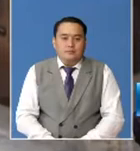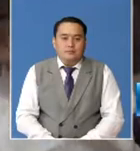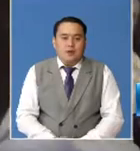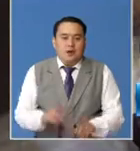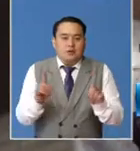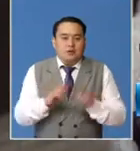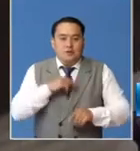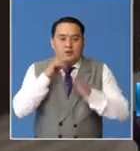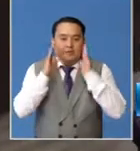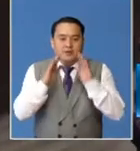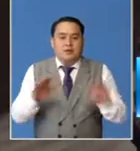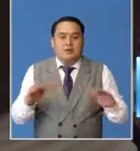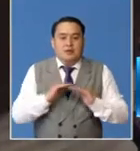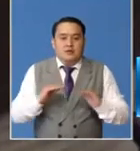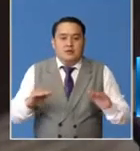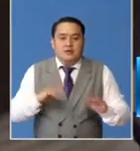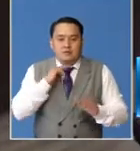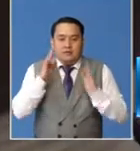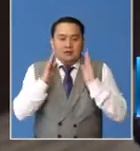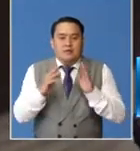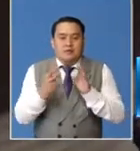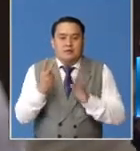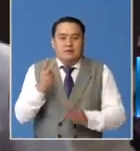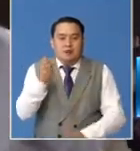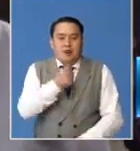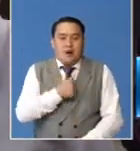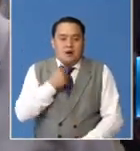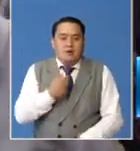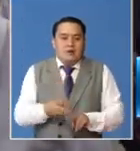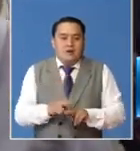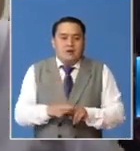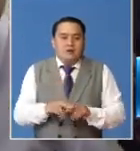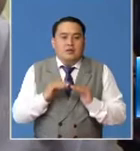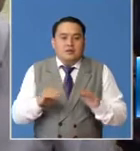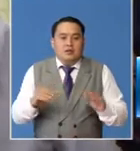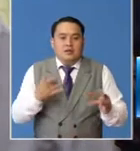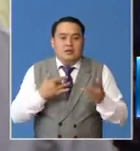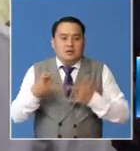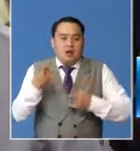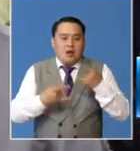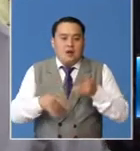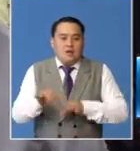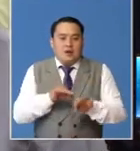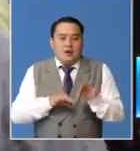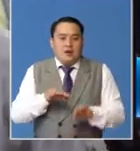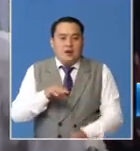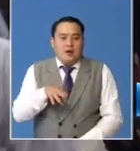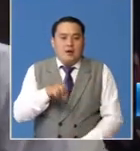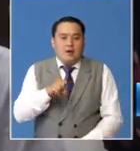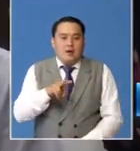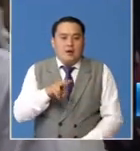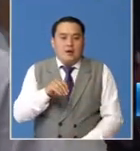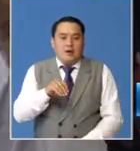Особое внимание детским песням я начала уделять в 2002 году. В это время шел детский телевизионный проект «Анши Балгым